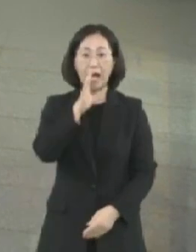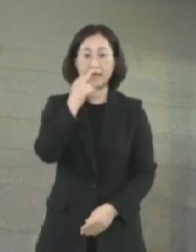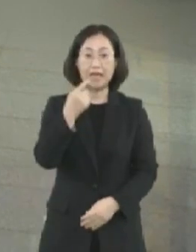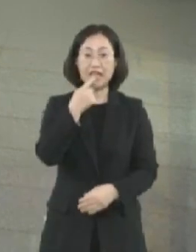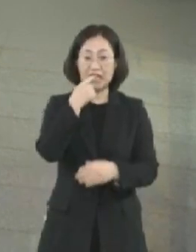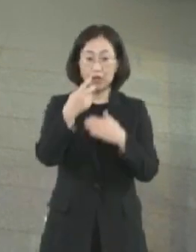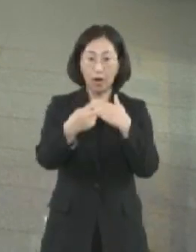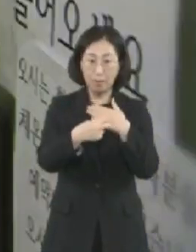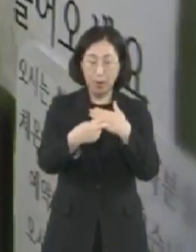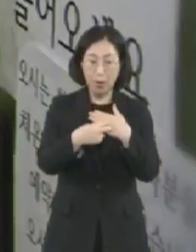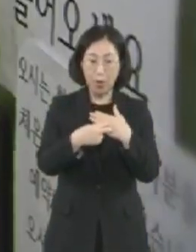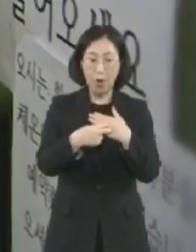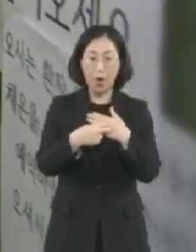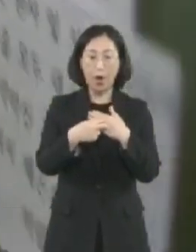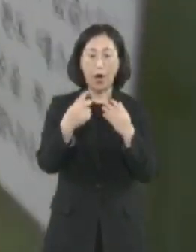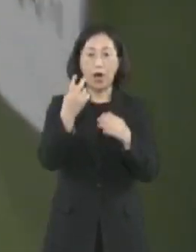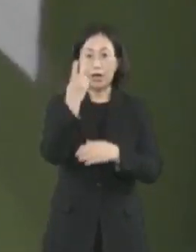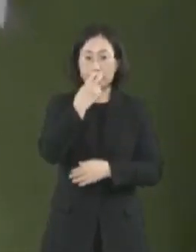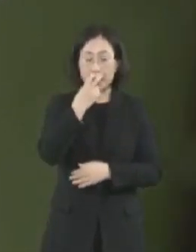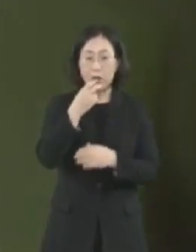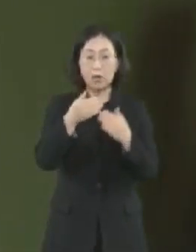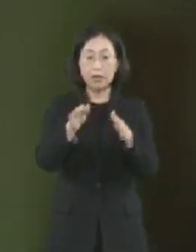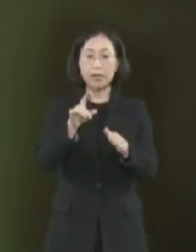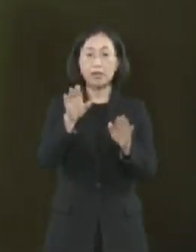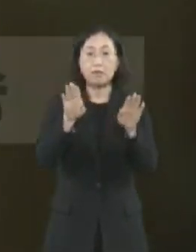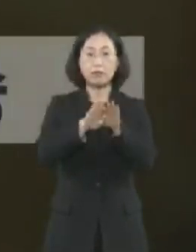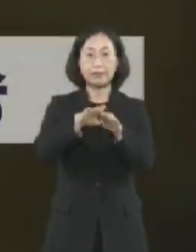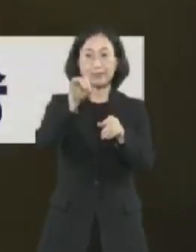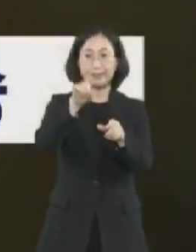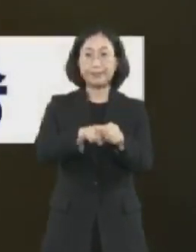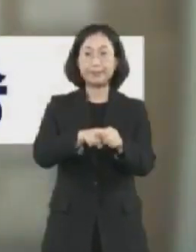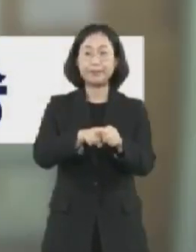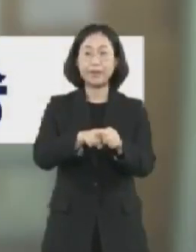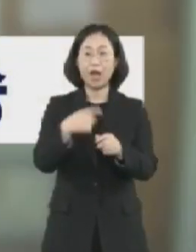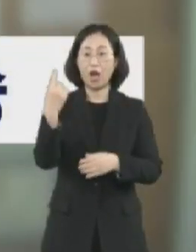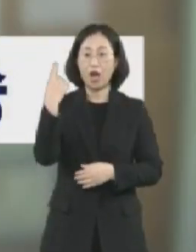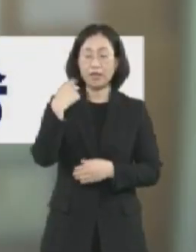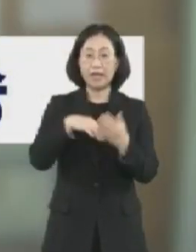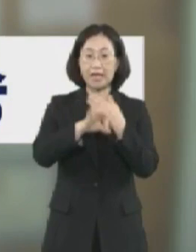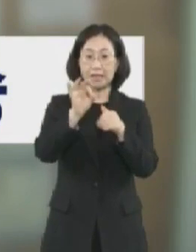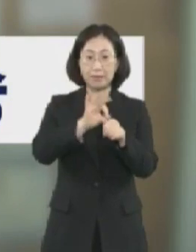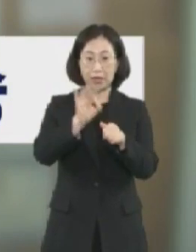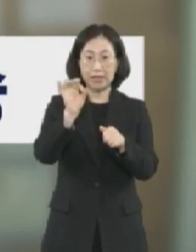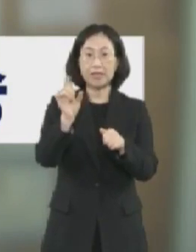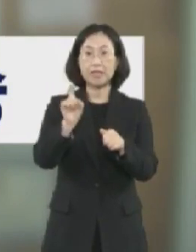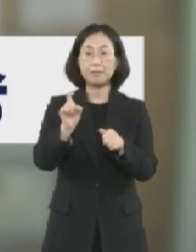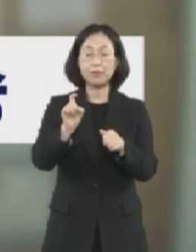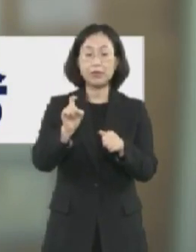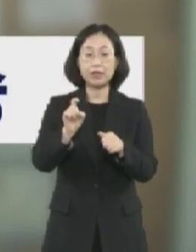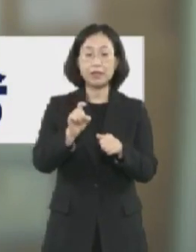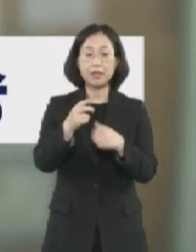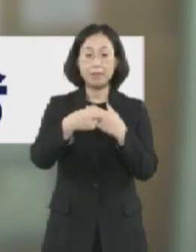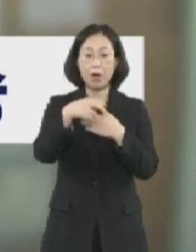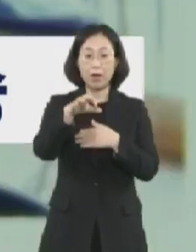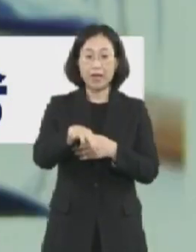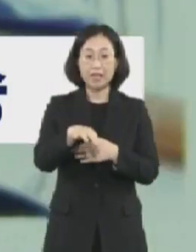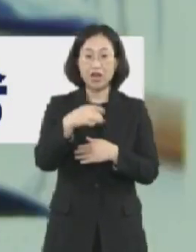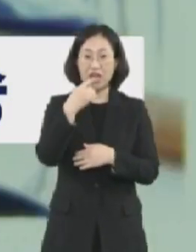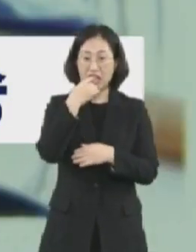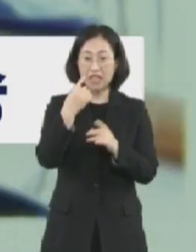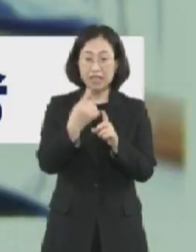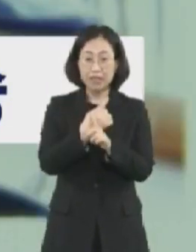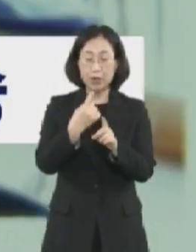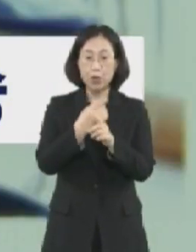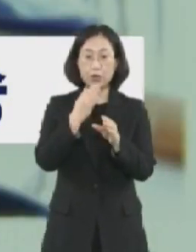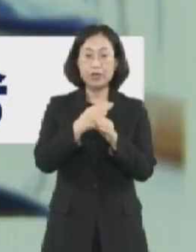아산의 한 치과병원. 진료실 문이 굳게 닫혀 있습니다. 어제 오전 10시 10분쯤 이 병원에서 치과 치료를